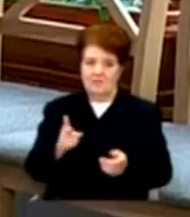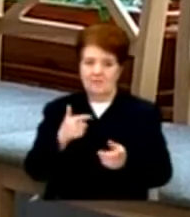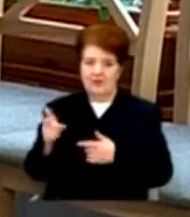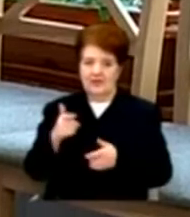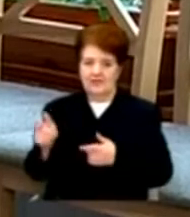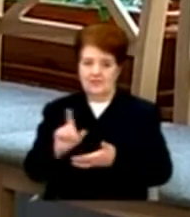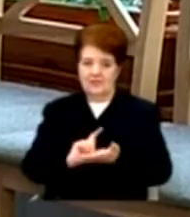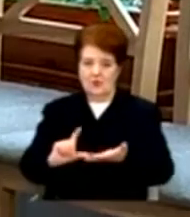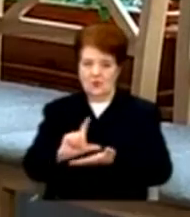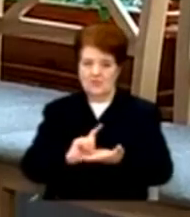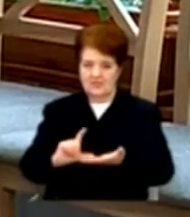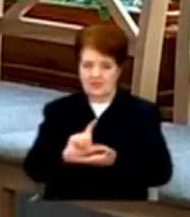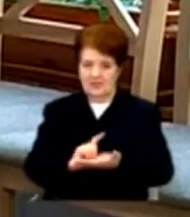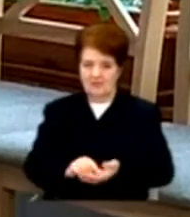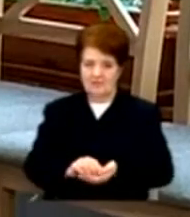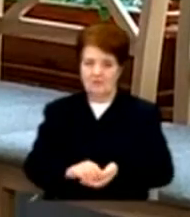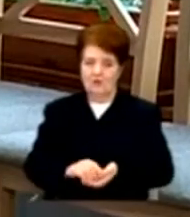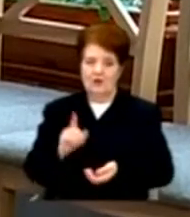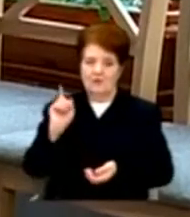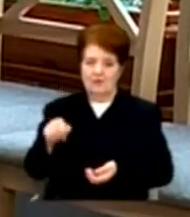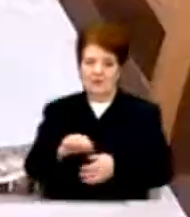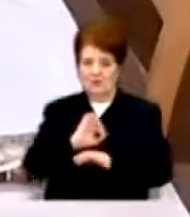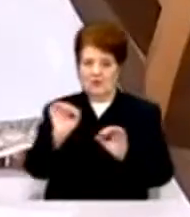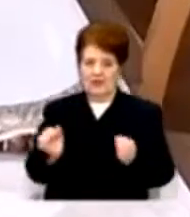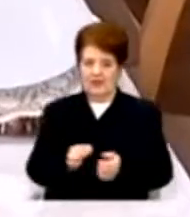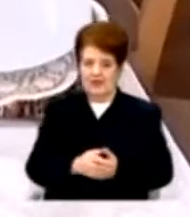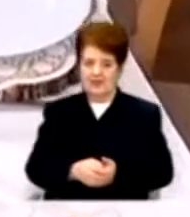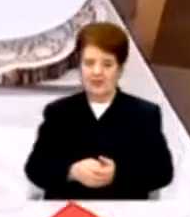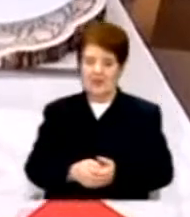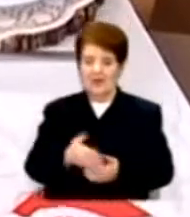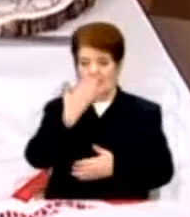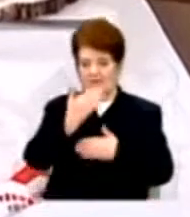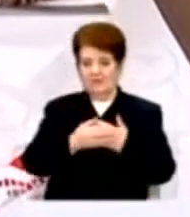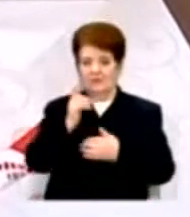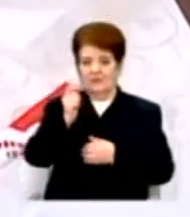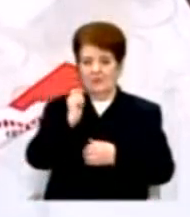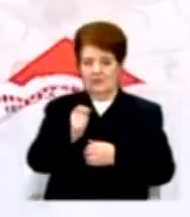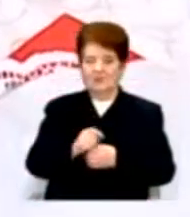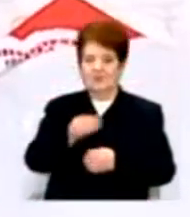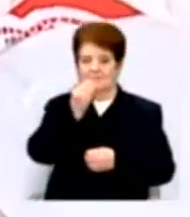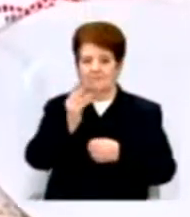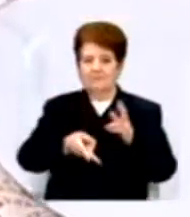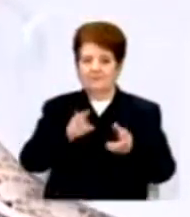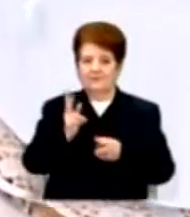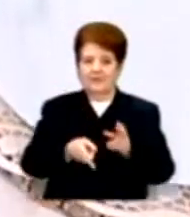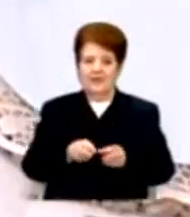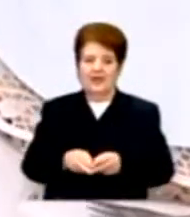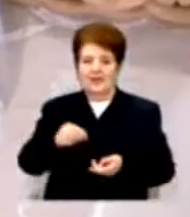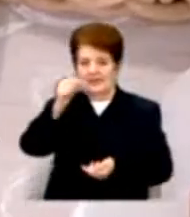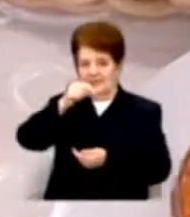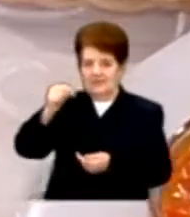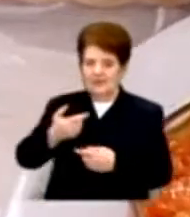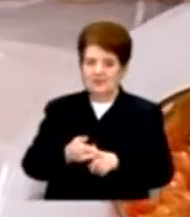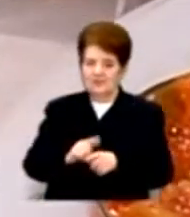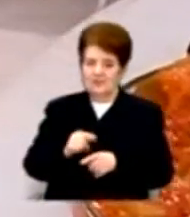pregătirea conservelor, dulcețelor pentru iarnă. În ajun de Crăciun, turiștii au parte de bucate alese specifice acestor